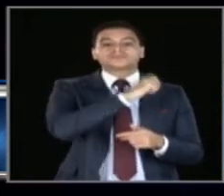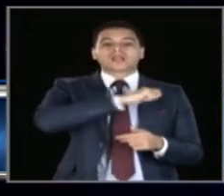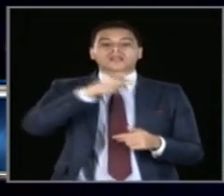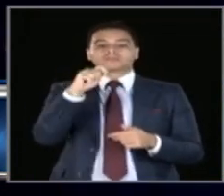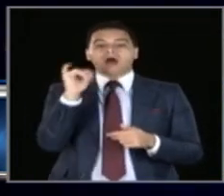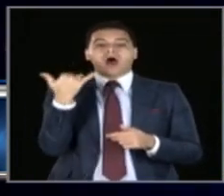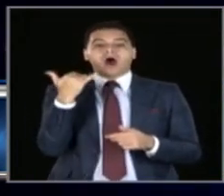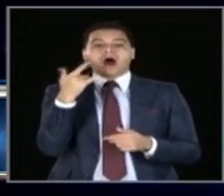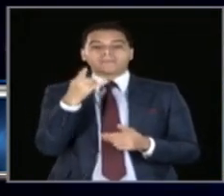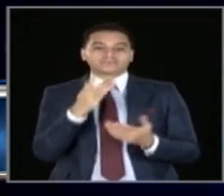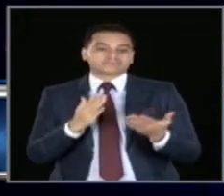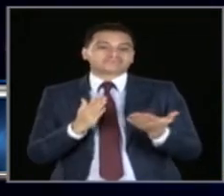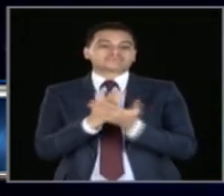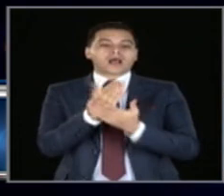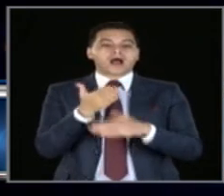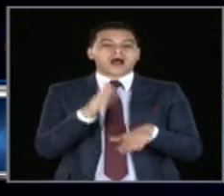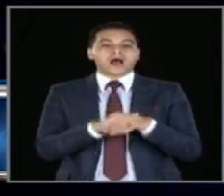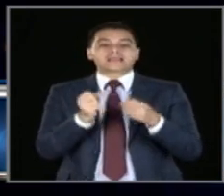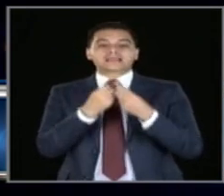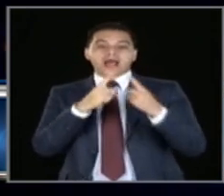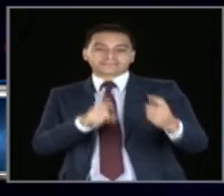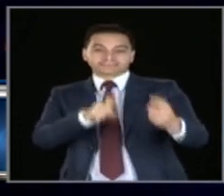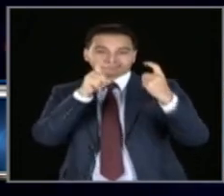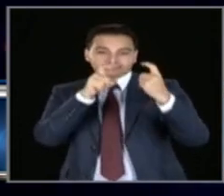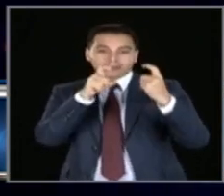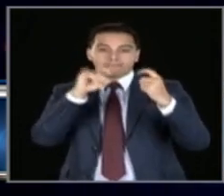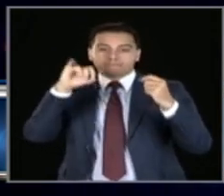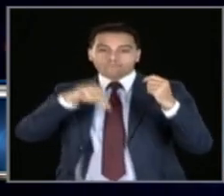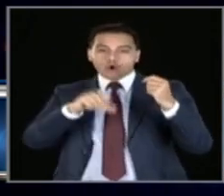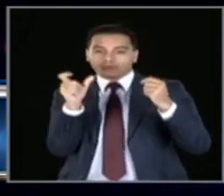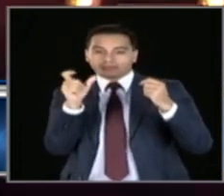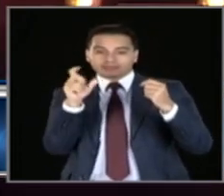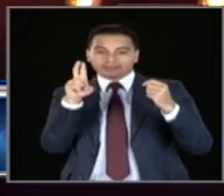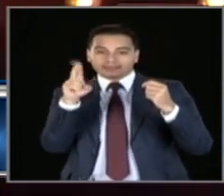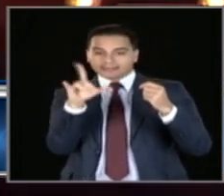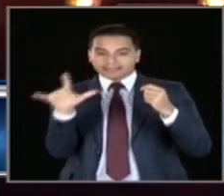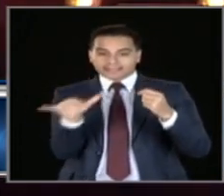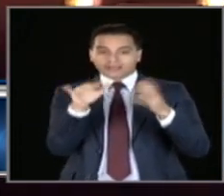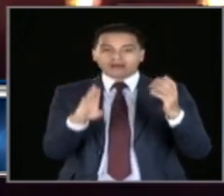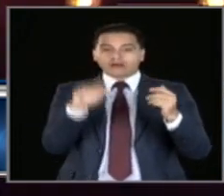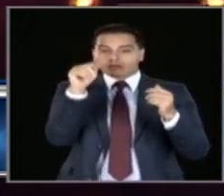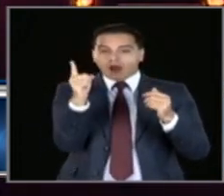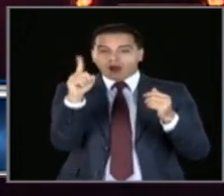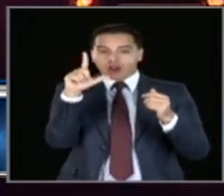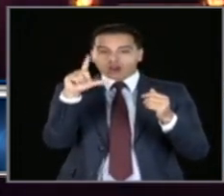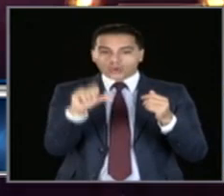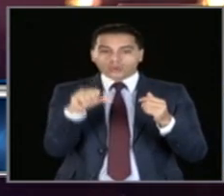بطولة مونت كارلو للماسترز عام 2001، فما هي جنسيته؟